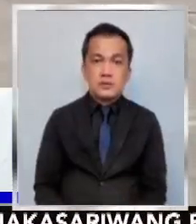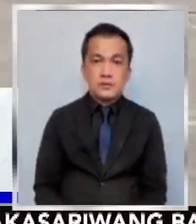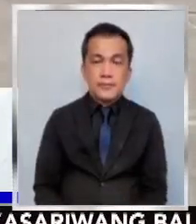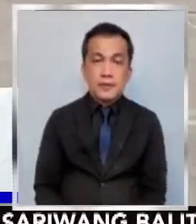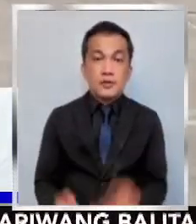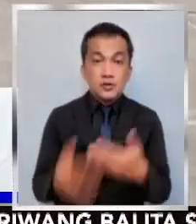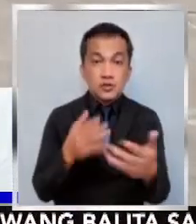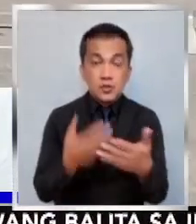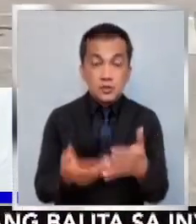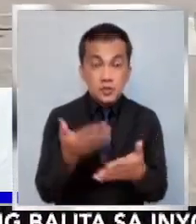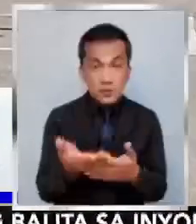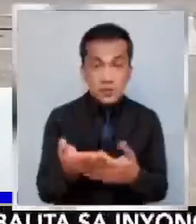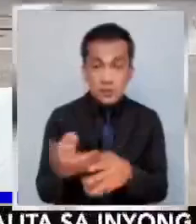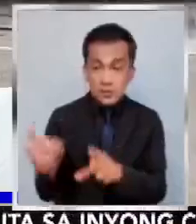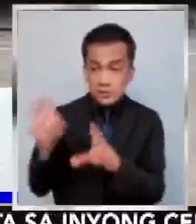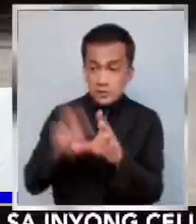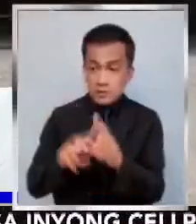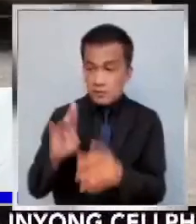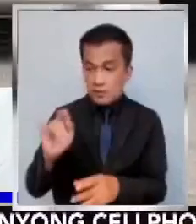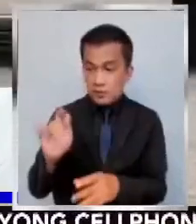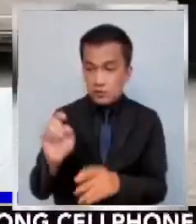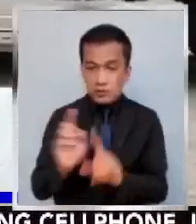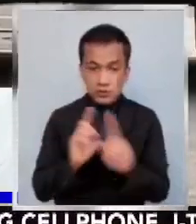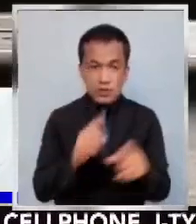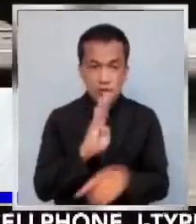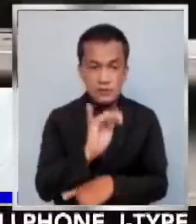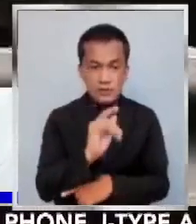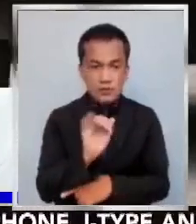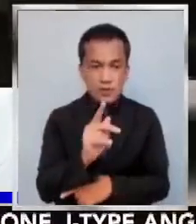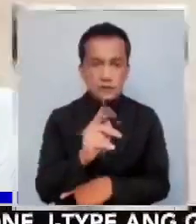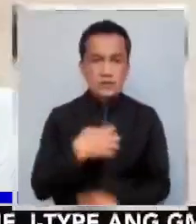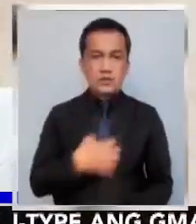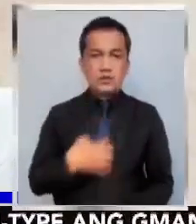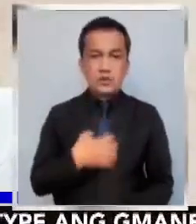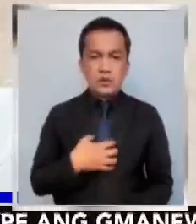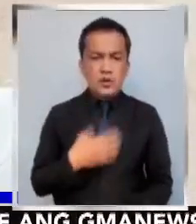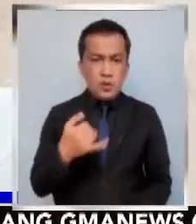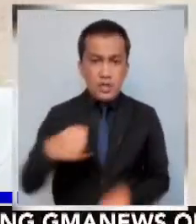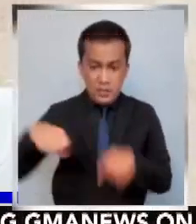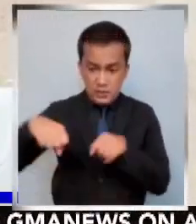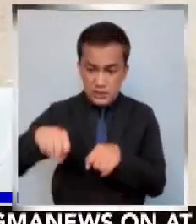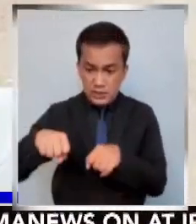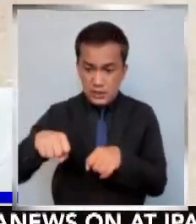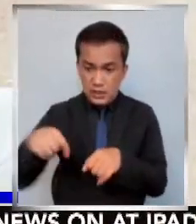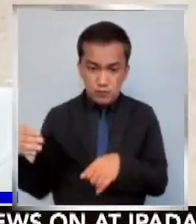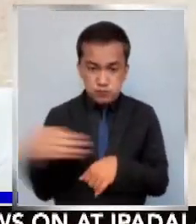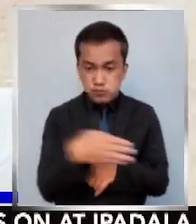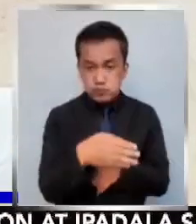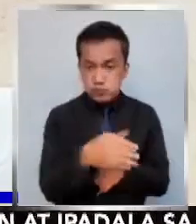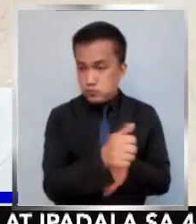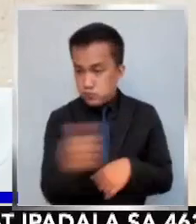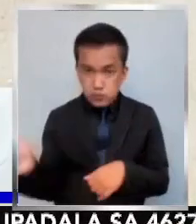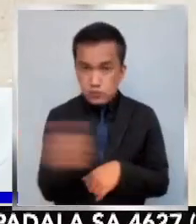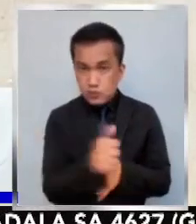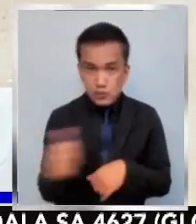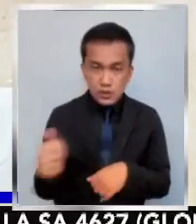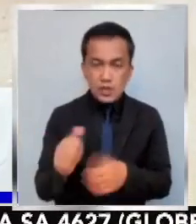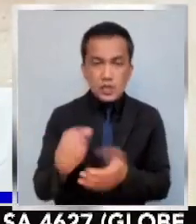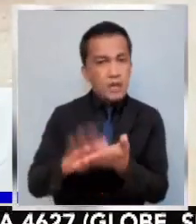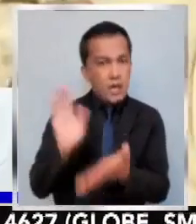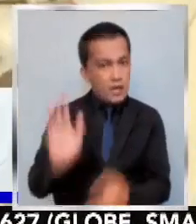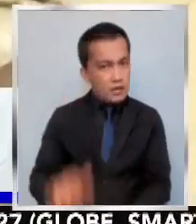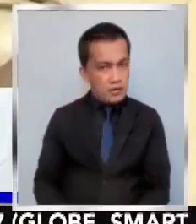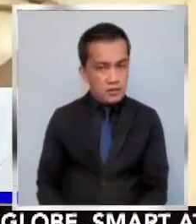galing Balumbato papuntang Balintawak, umaangal dahil tricycle lang ang bumabiyahe sa ruta at mataas ang pamasahe kaysa sa